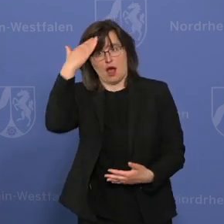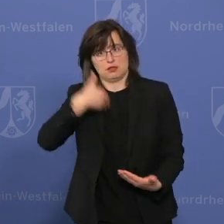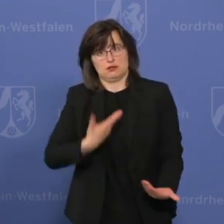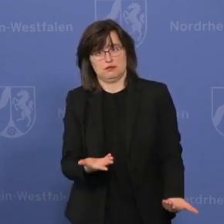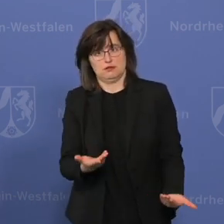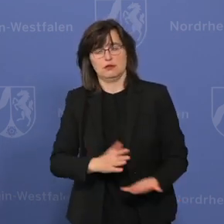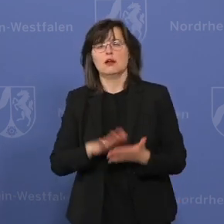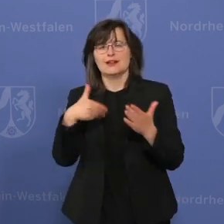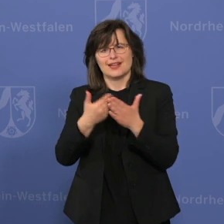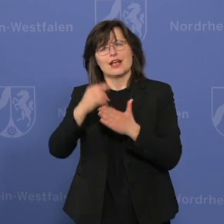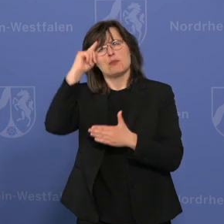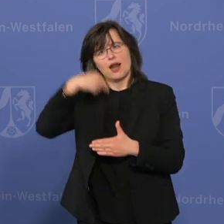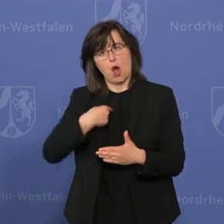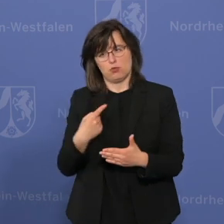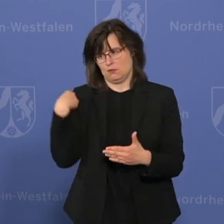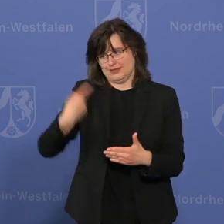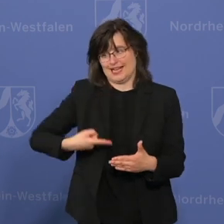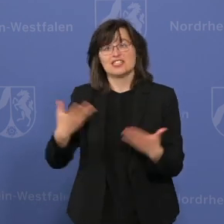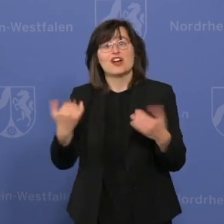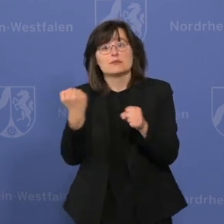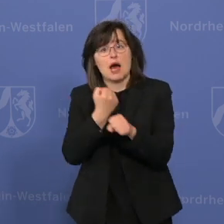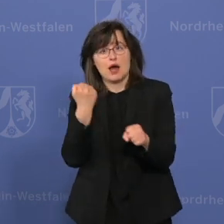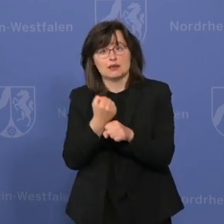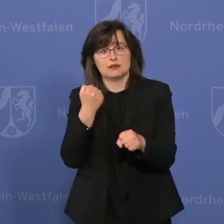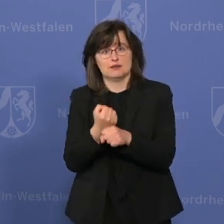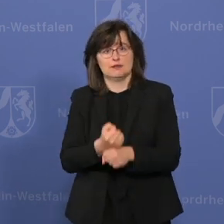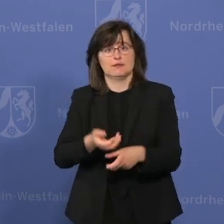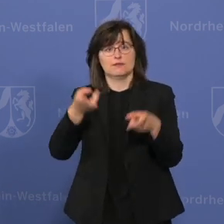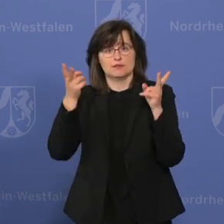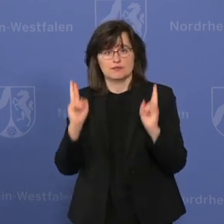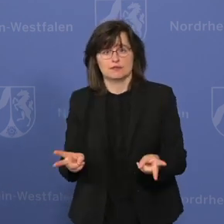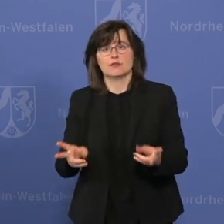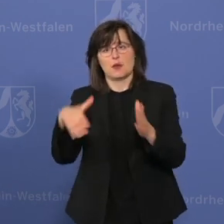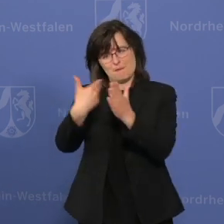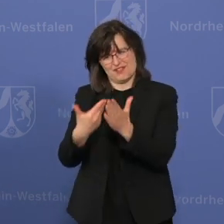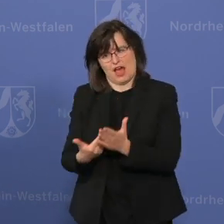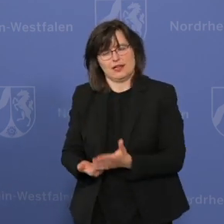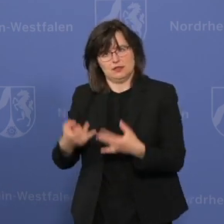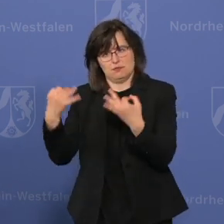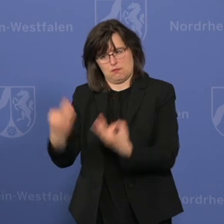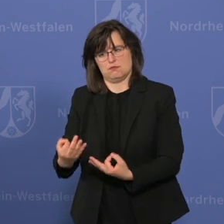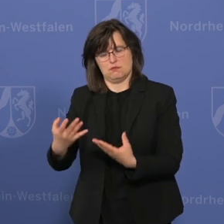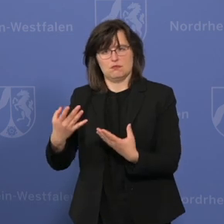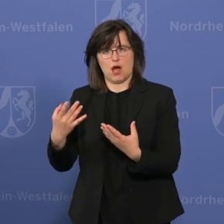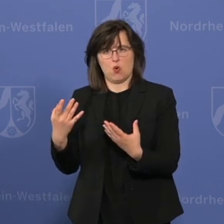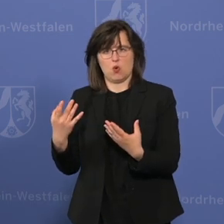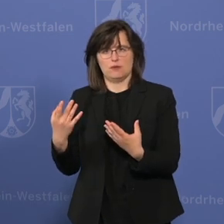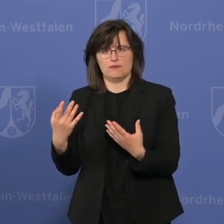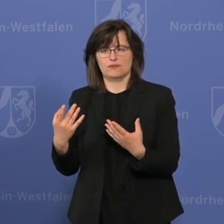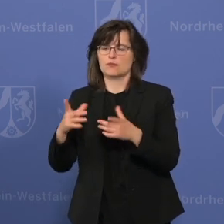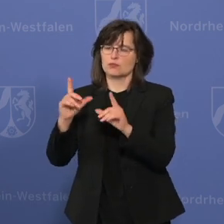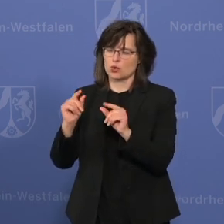das, was wir tun, sehr stark evidenzbasiert auch entwickeln sollten, mit entsprechenden